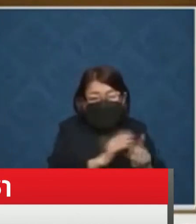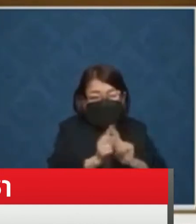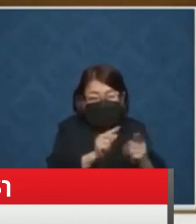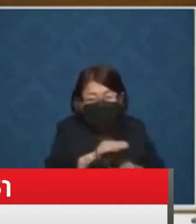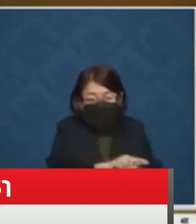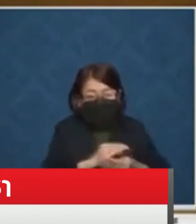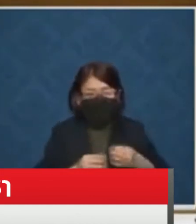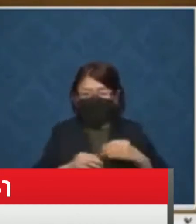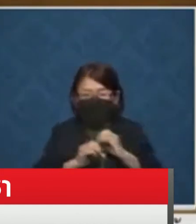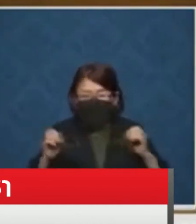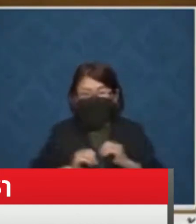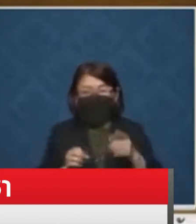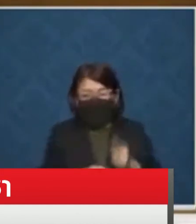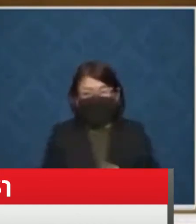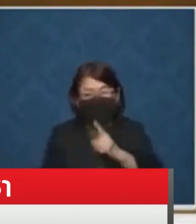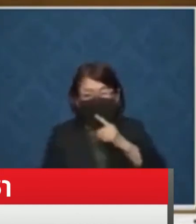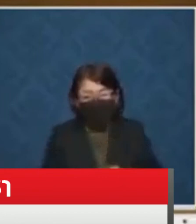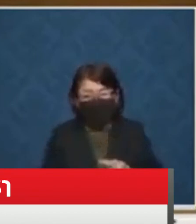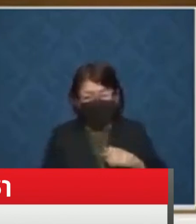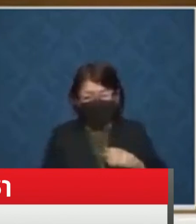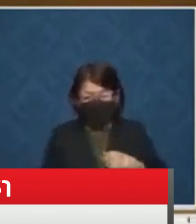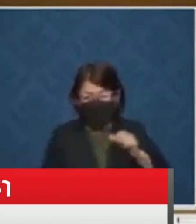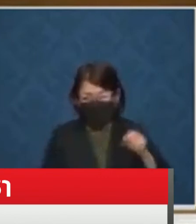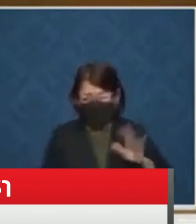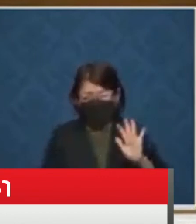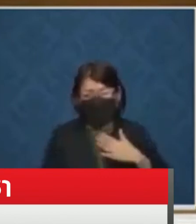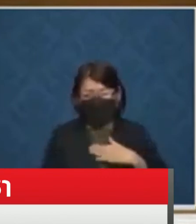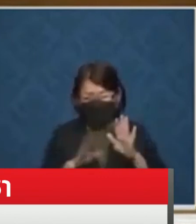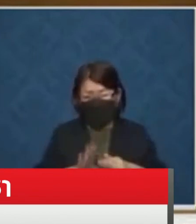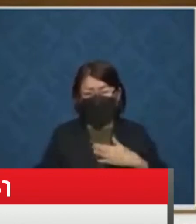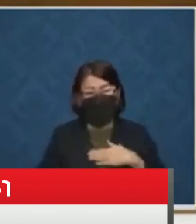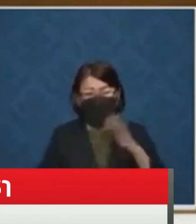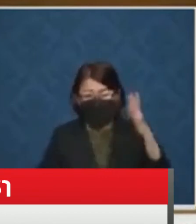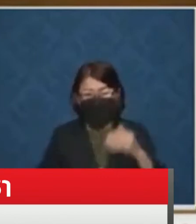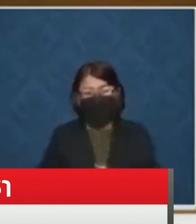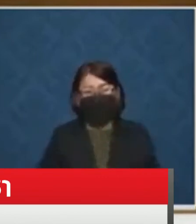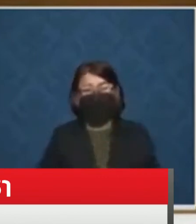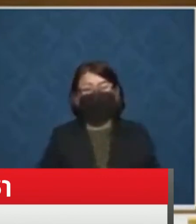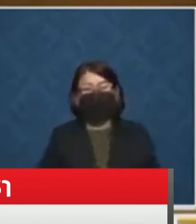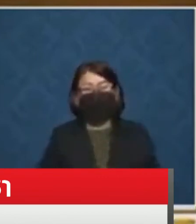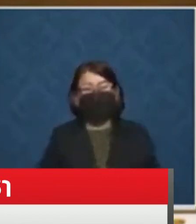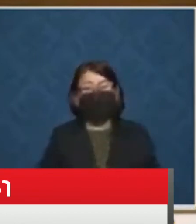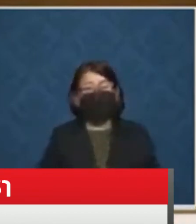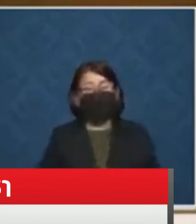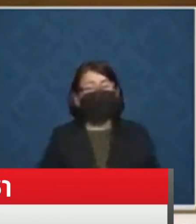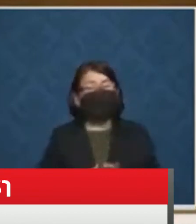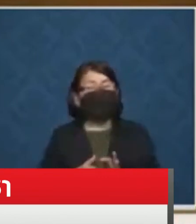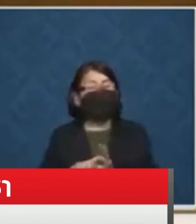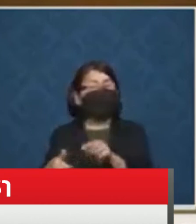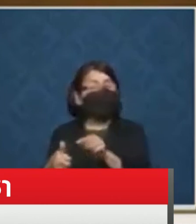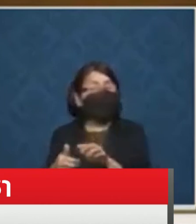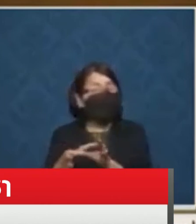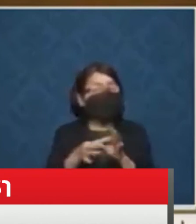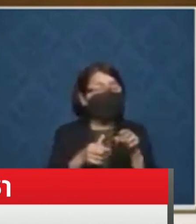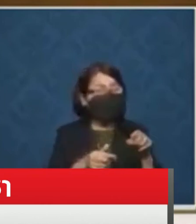ใครผมไม่เคยจริงๆไม่ใช่ที่ไหนของผมแต่ท่านๆโยงไปโยงมาคนที่มี